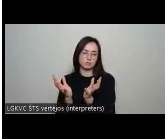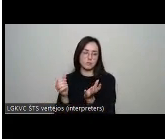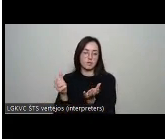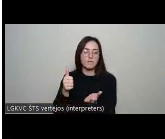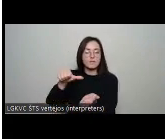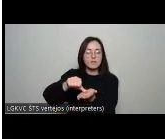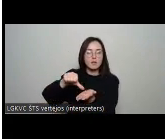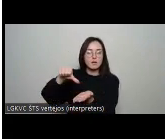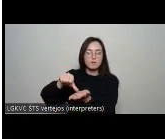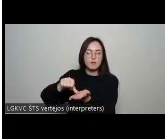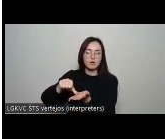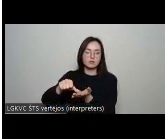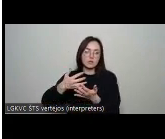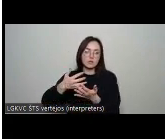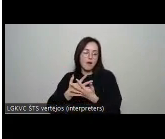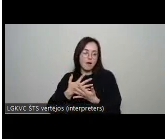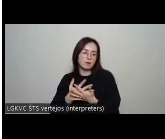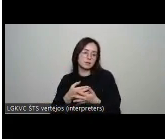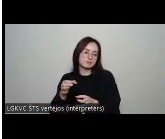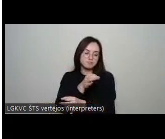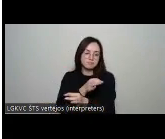dalyvauti ir būti aktyviems